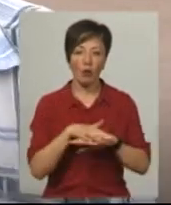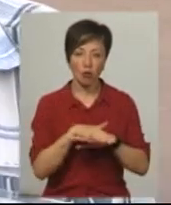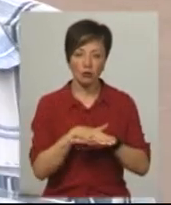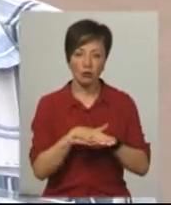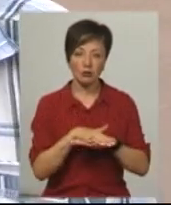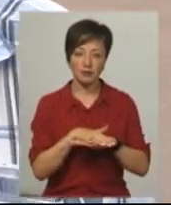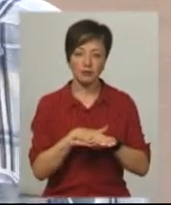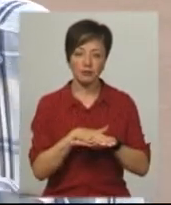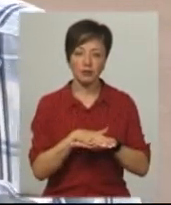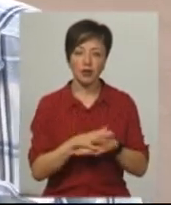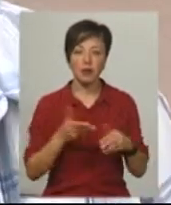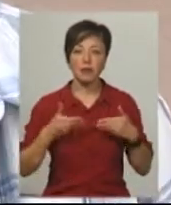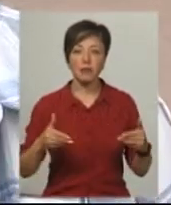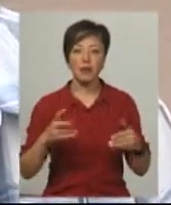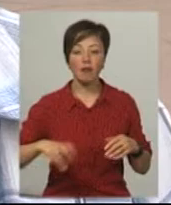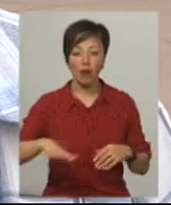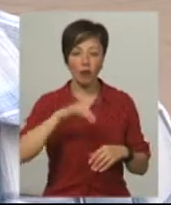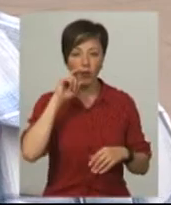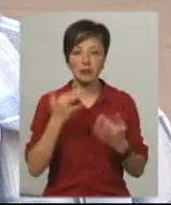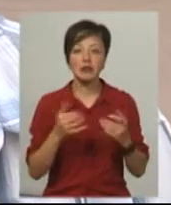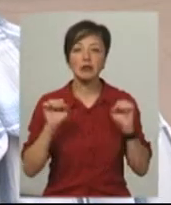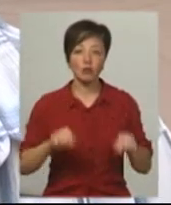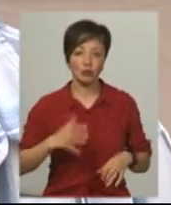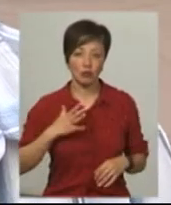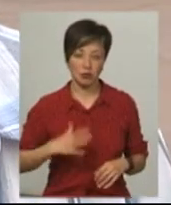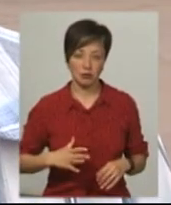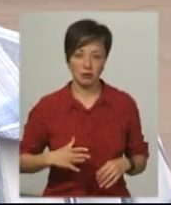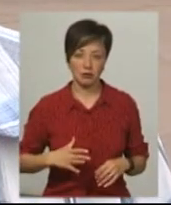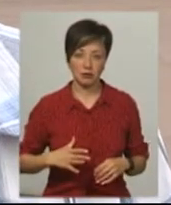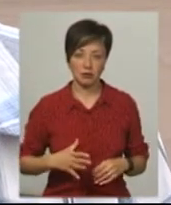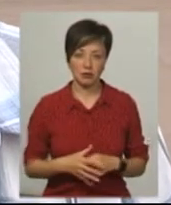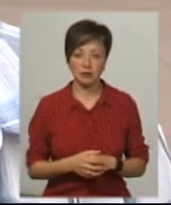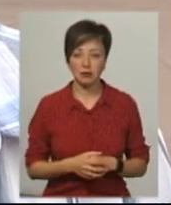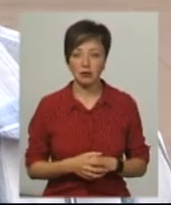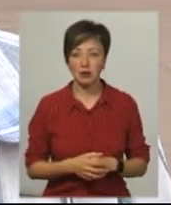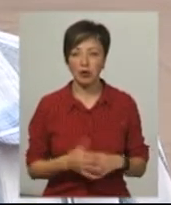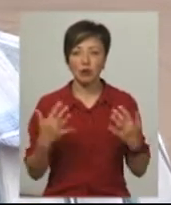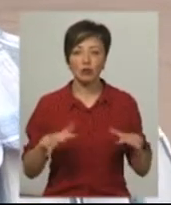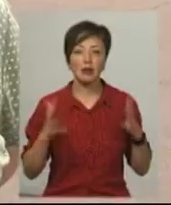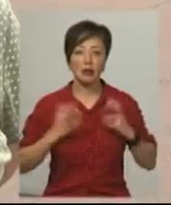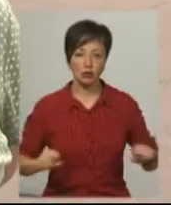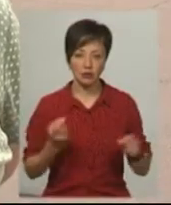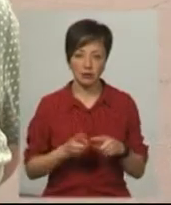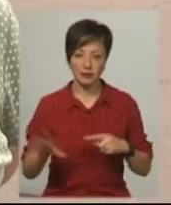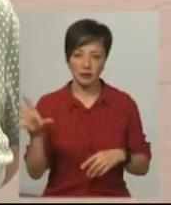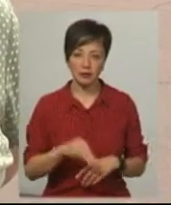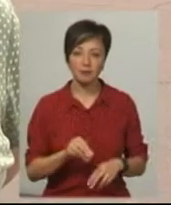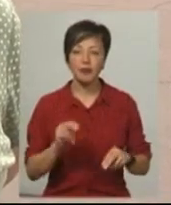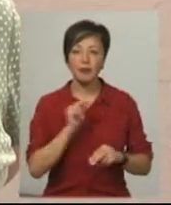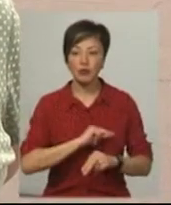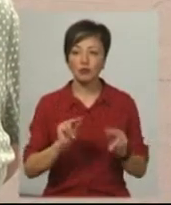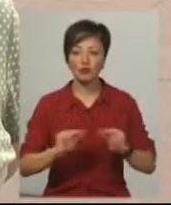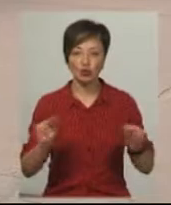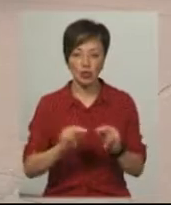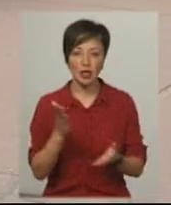ми на Україні. Скільки можна терпіти? Вже надоїло це все. Працює вчителькою та